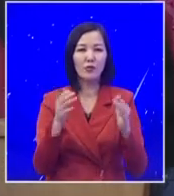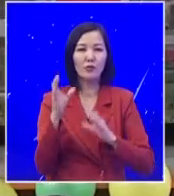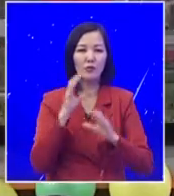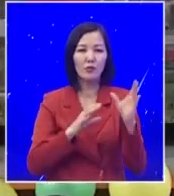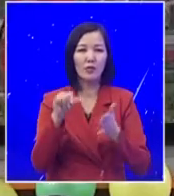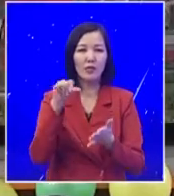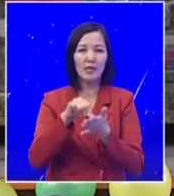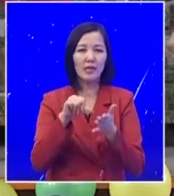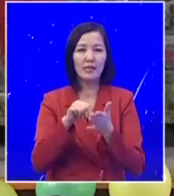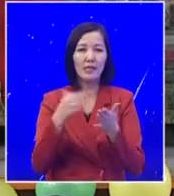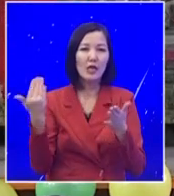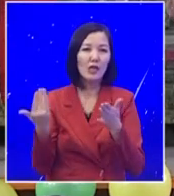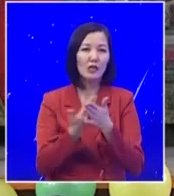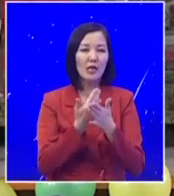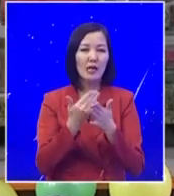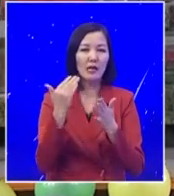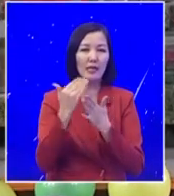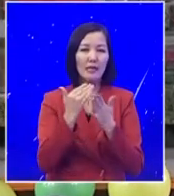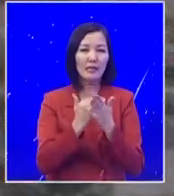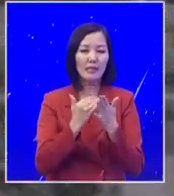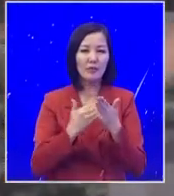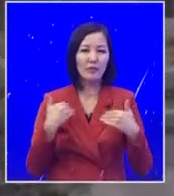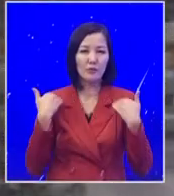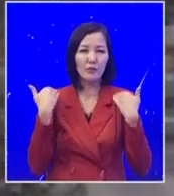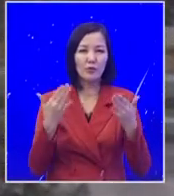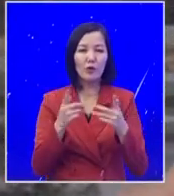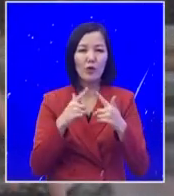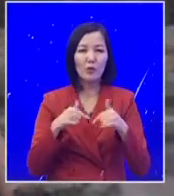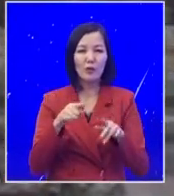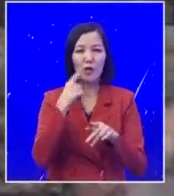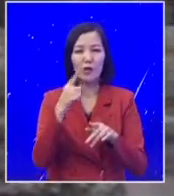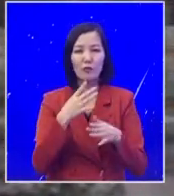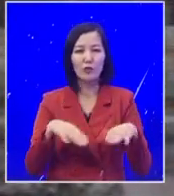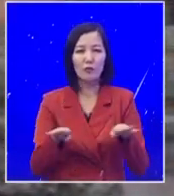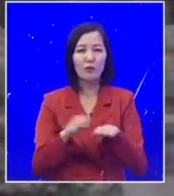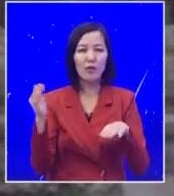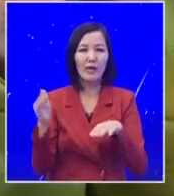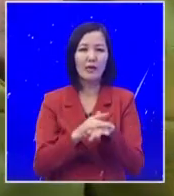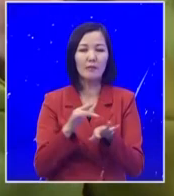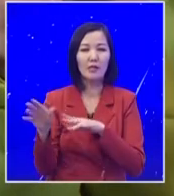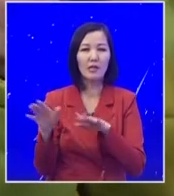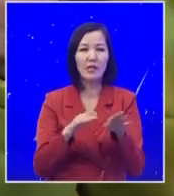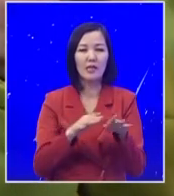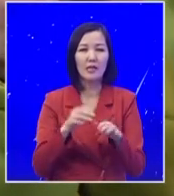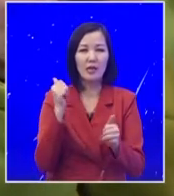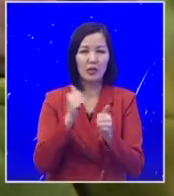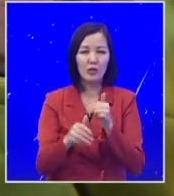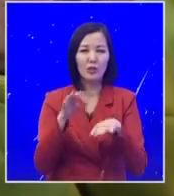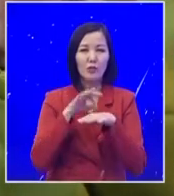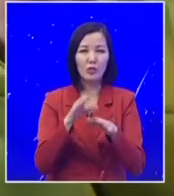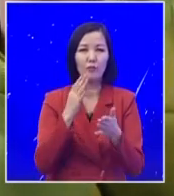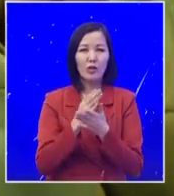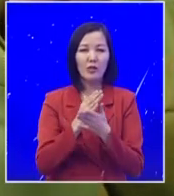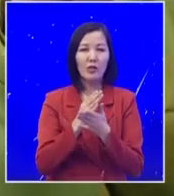келді. Дәстүрлі заманауи әндер шырқап көрерменнің ыстық ықыласына бөленді. Ұйымдастырушылардың айтуынша мұндай қайырымдылық шаралар арагідік өтіп